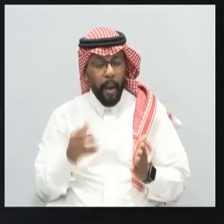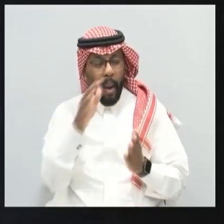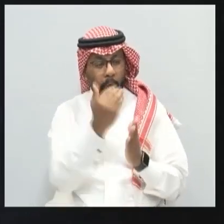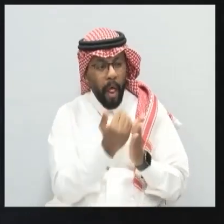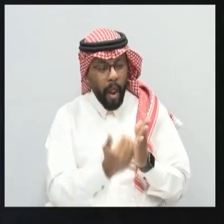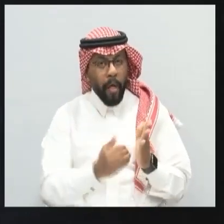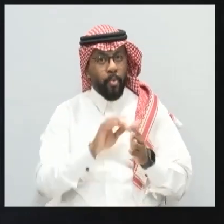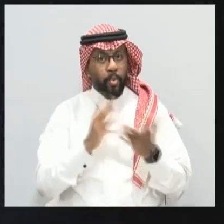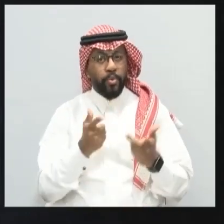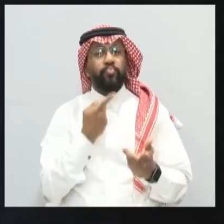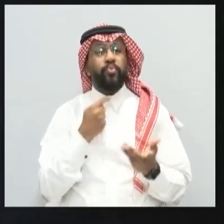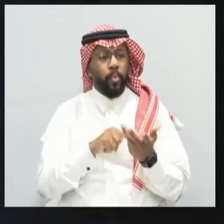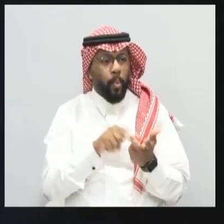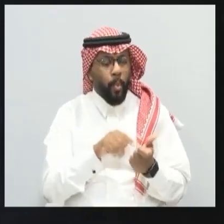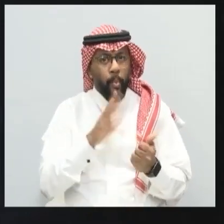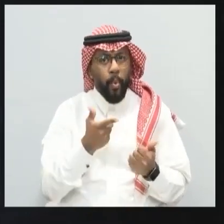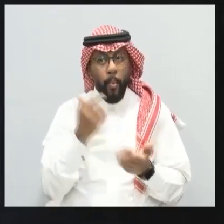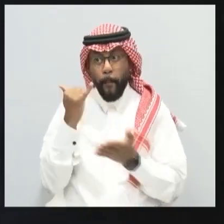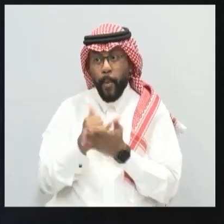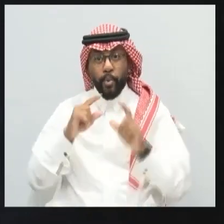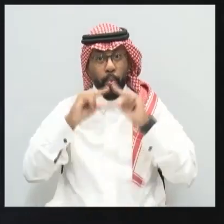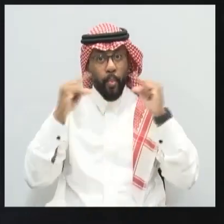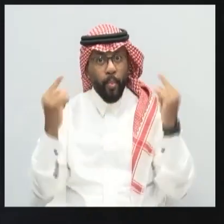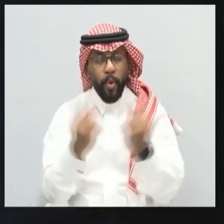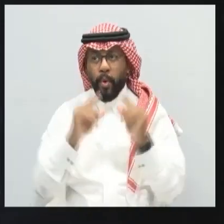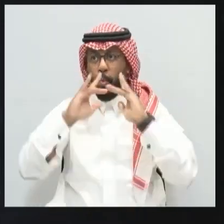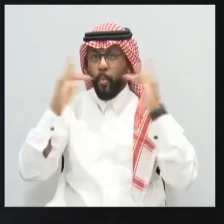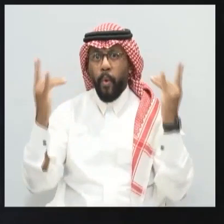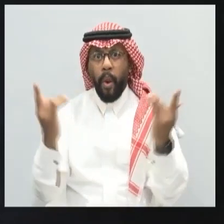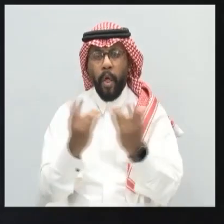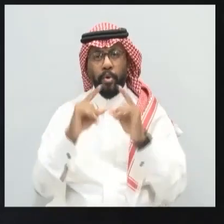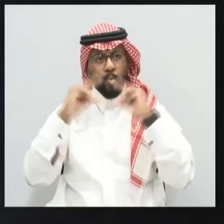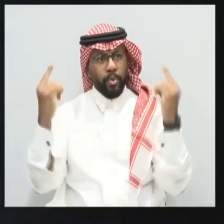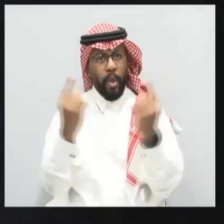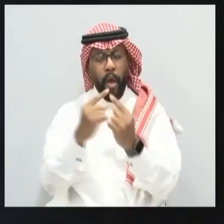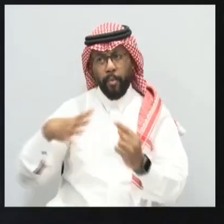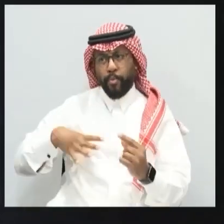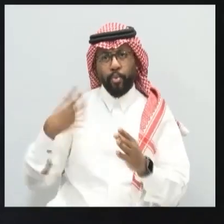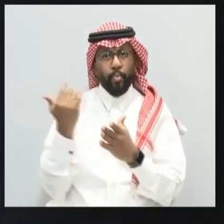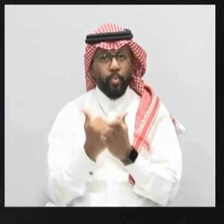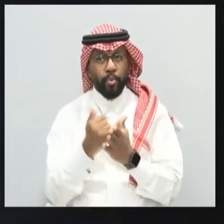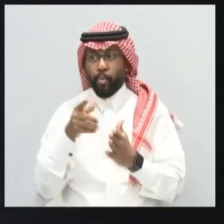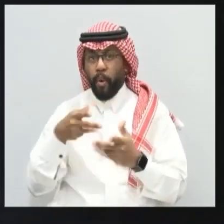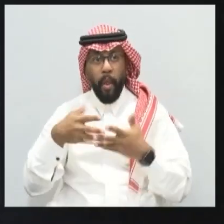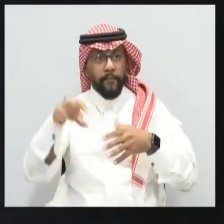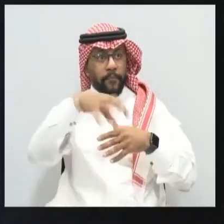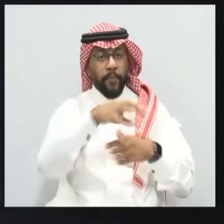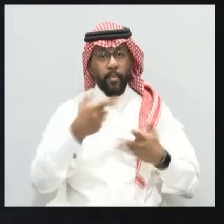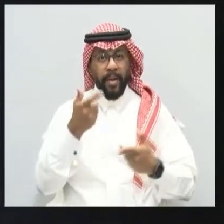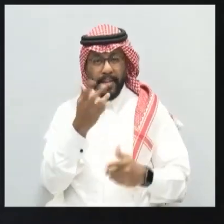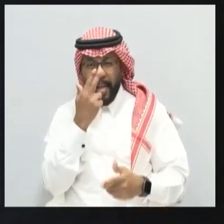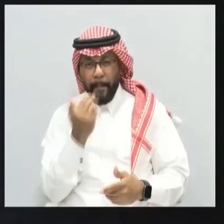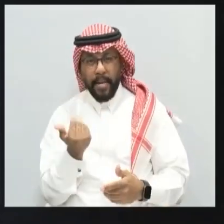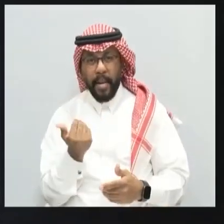نشاطها وما ما هم من هم مثلا مجلس الاداره او الاداره في تلك الجهه وما هي الادارات او الاقسام الموجوده في هذه